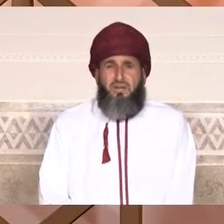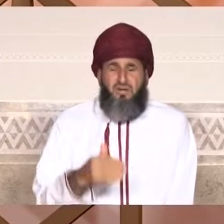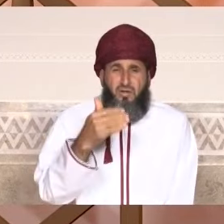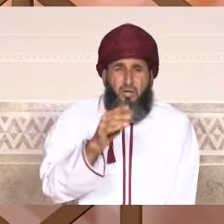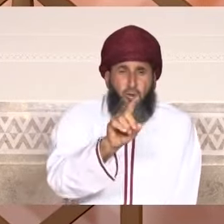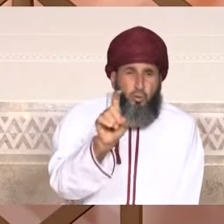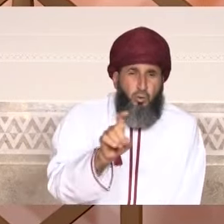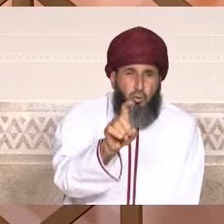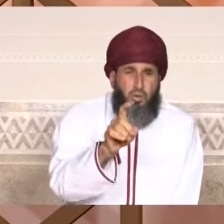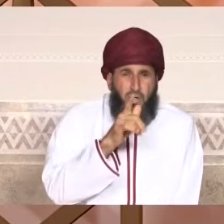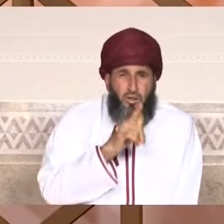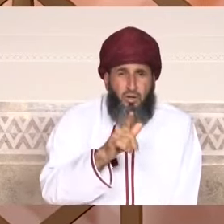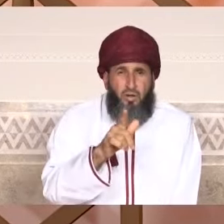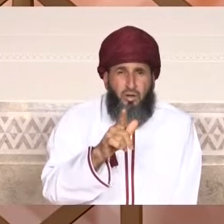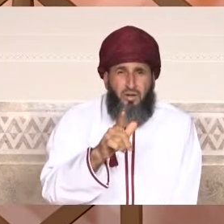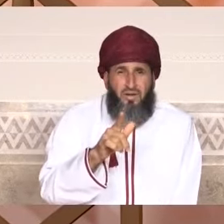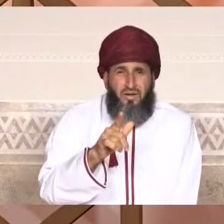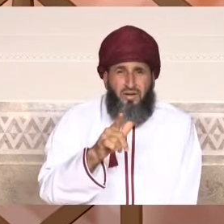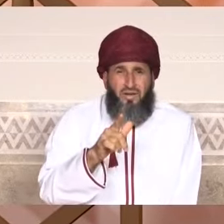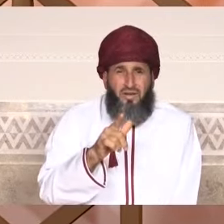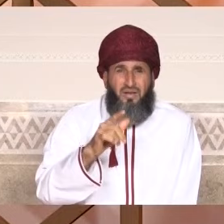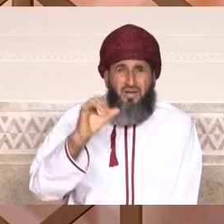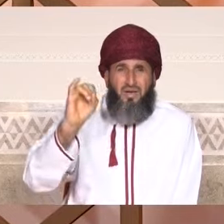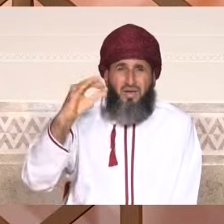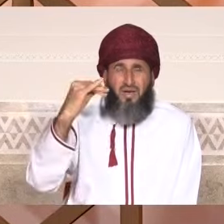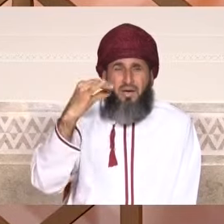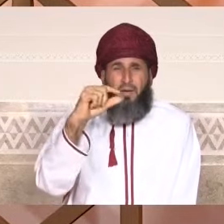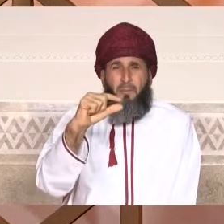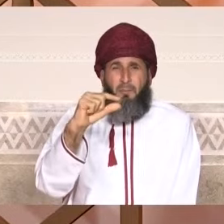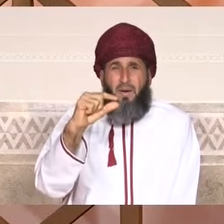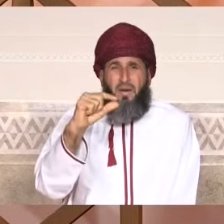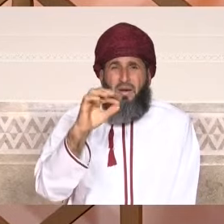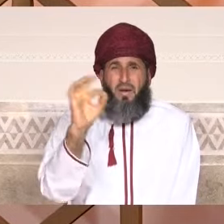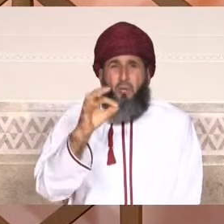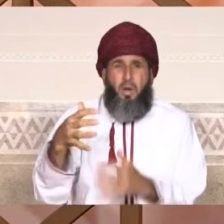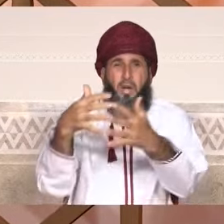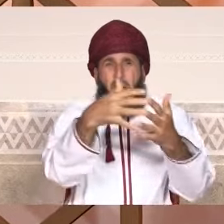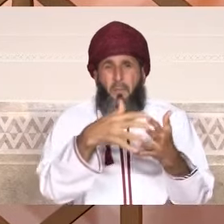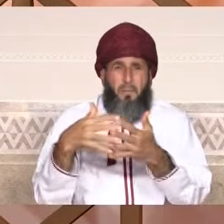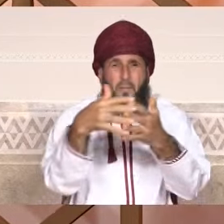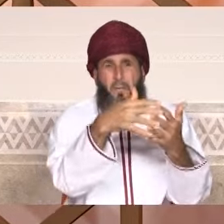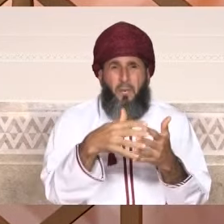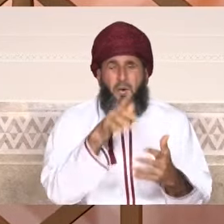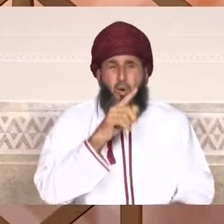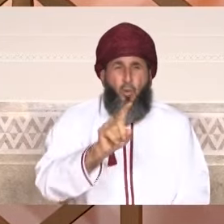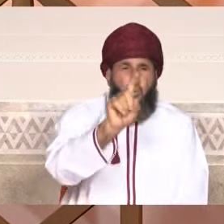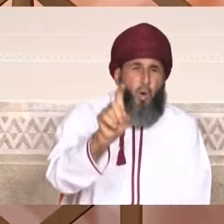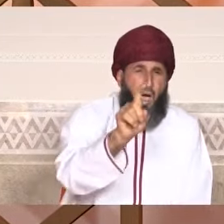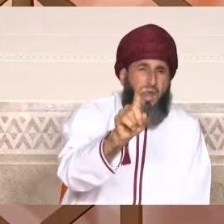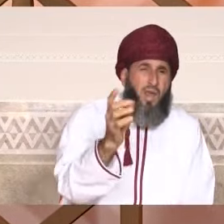هذا السؤال ننتقل إلى أخينا محمد بن عثمان طيل من أمريكا، وله سؤال